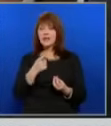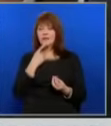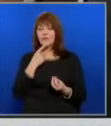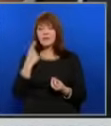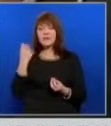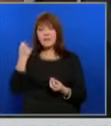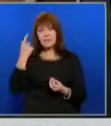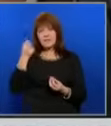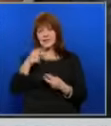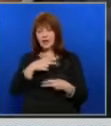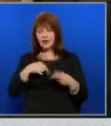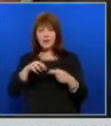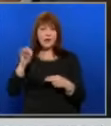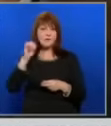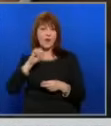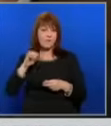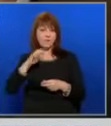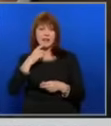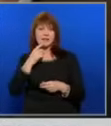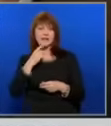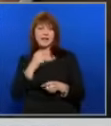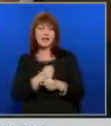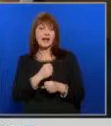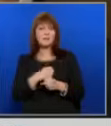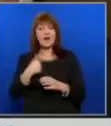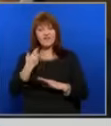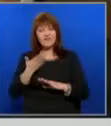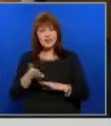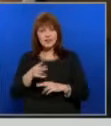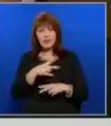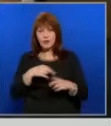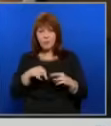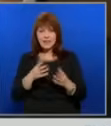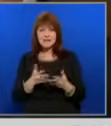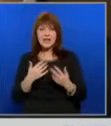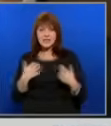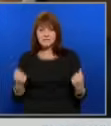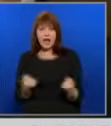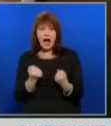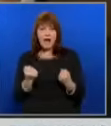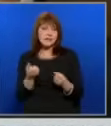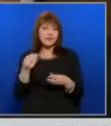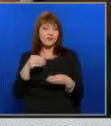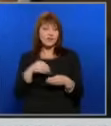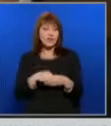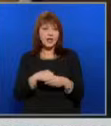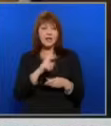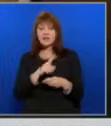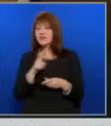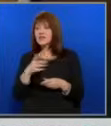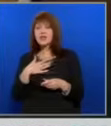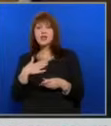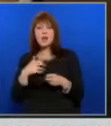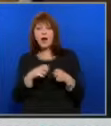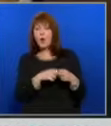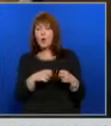на комисии, съответно по европейски работи, външна комисия, и ние сме активни в участието, всеки с контактите, които